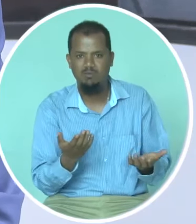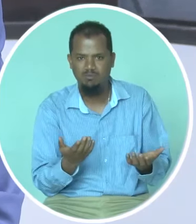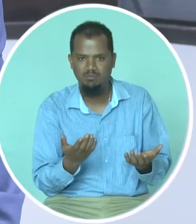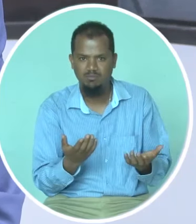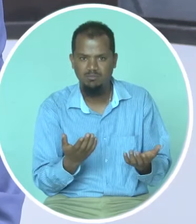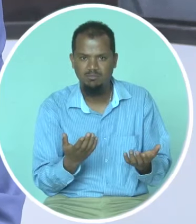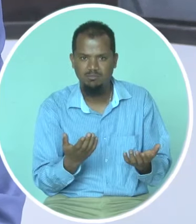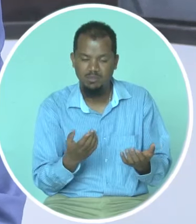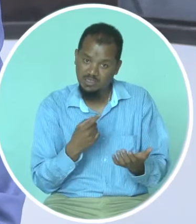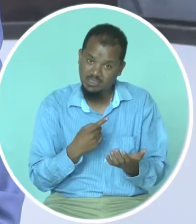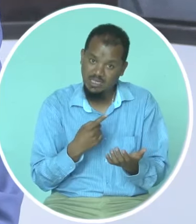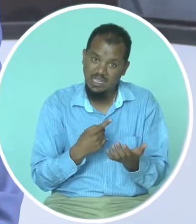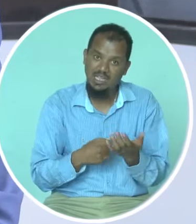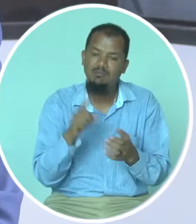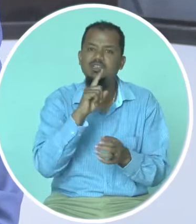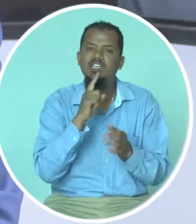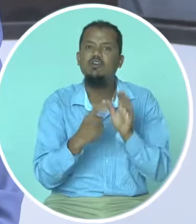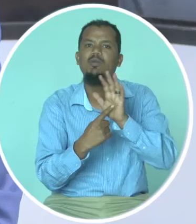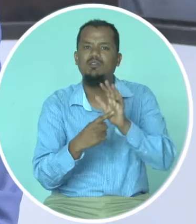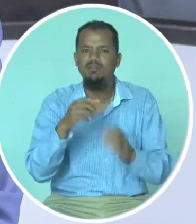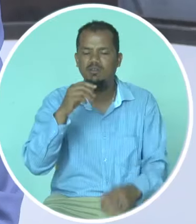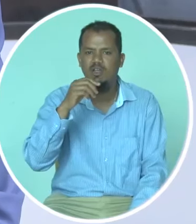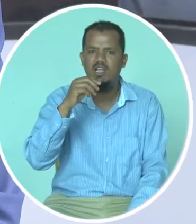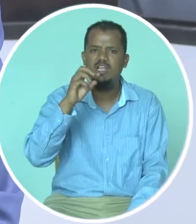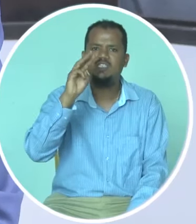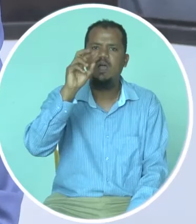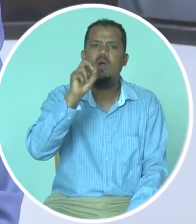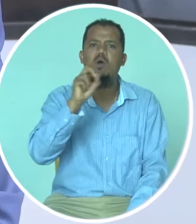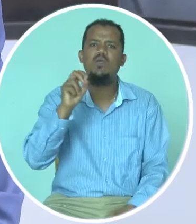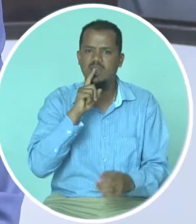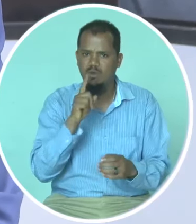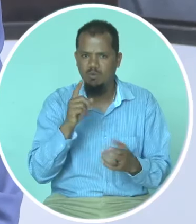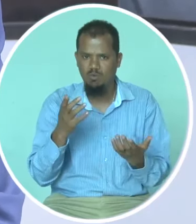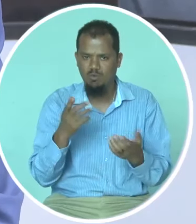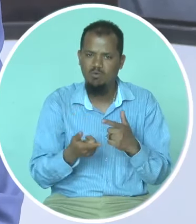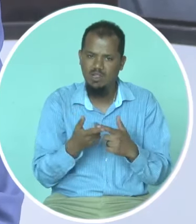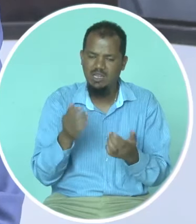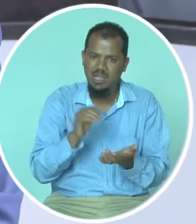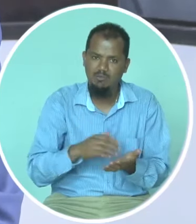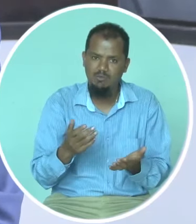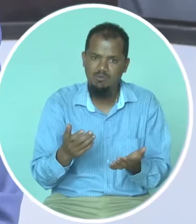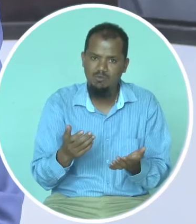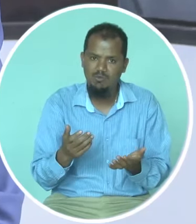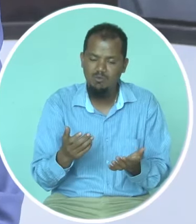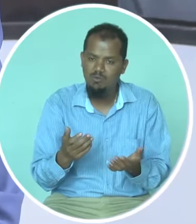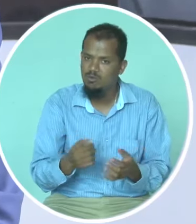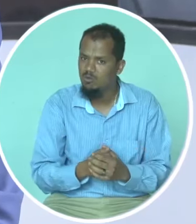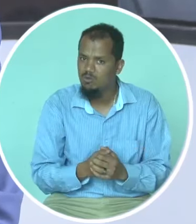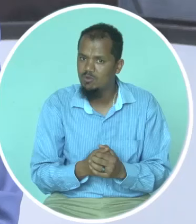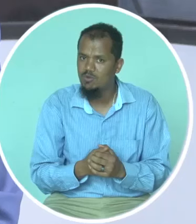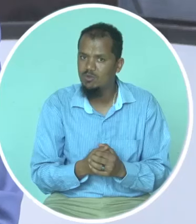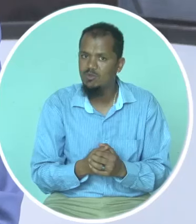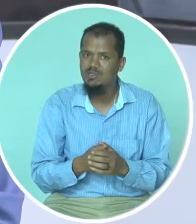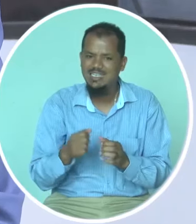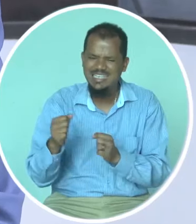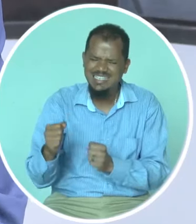ሲተረጎም ይሄ እንግዲህ ምንድን ነው የሚያሳየን? ሰዋዊ ነው ቋንቋ። ሁለተኛ ደግሞ